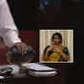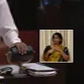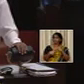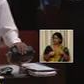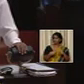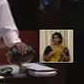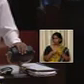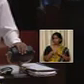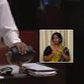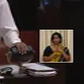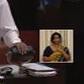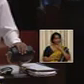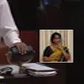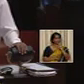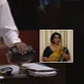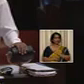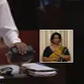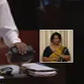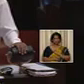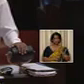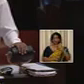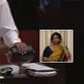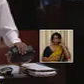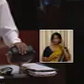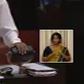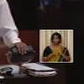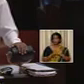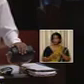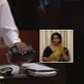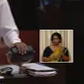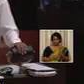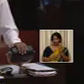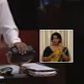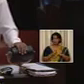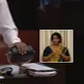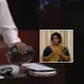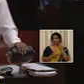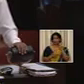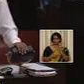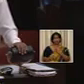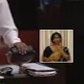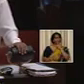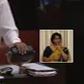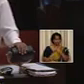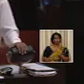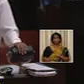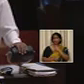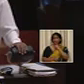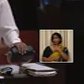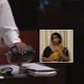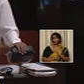ප්‍රශ්නයක් නිසා මම ඔබතුමාට කියන්න කැමතියි විශේෂයෙන්ම ප්‍රශ්න දෙකක් තිබෙනවා හැබැයි මේ ප්‍රශ්න දෙකම මතු කරනකොට කියන දේ